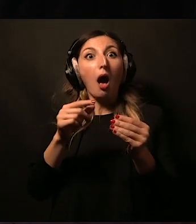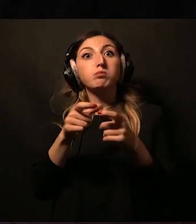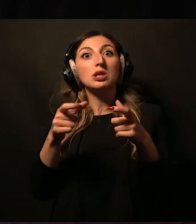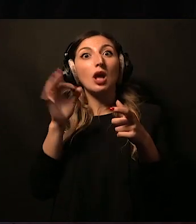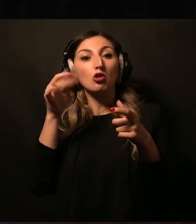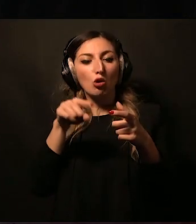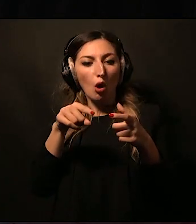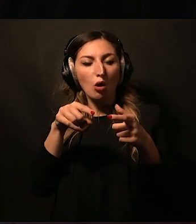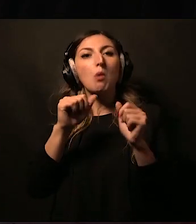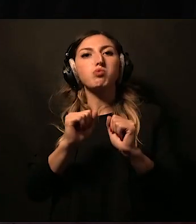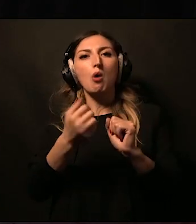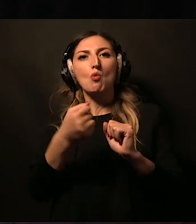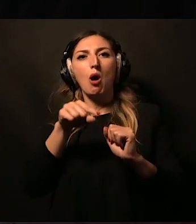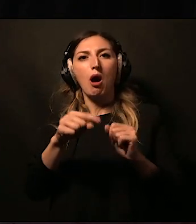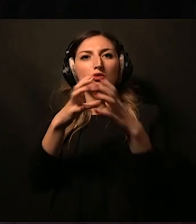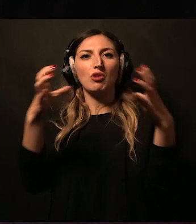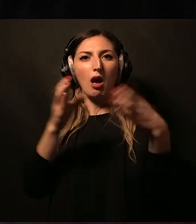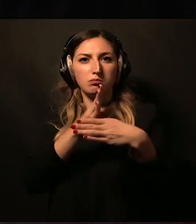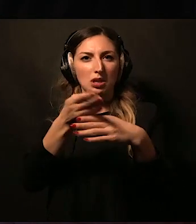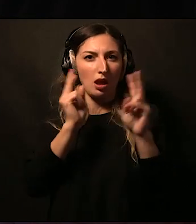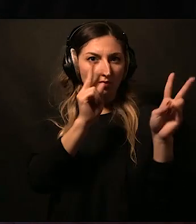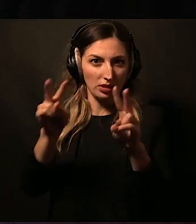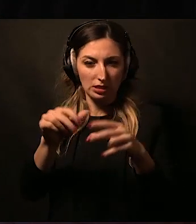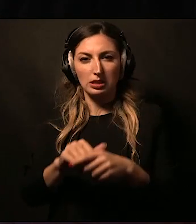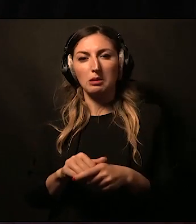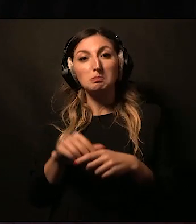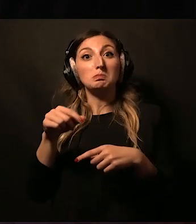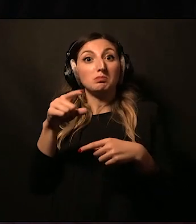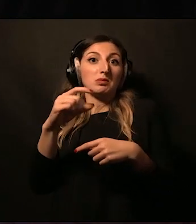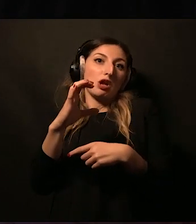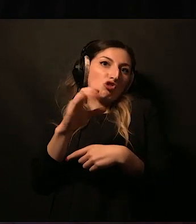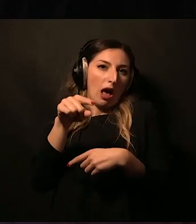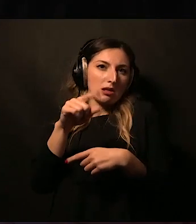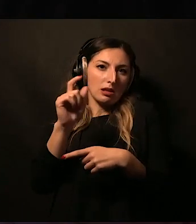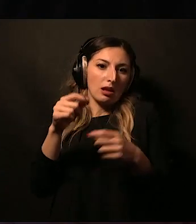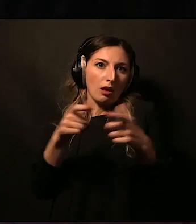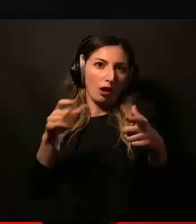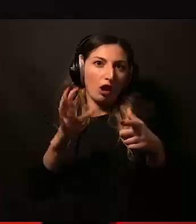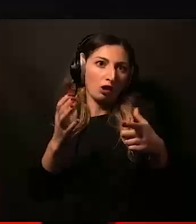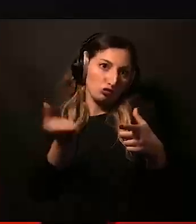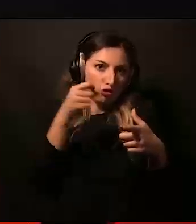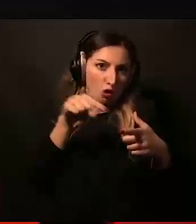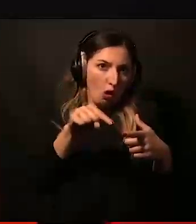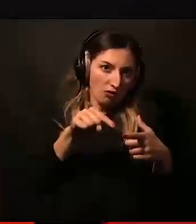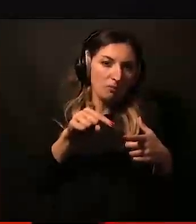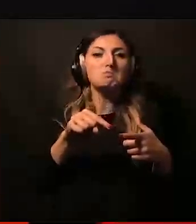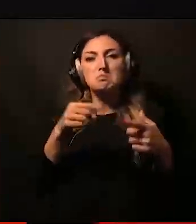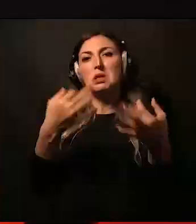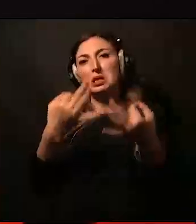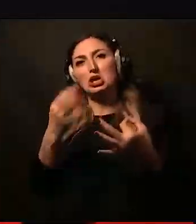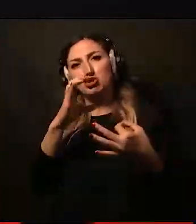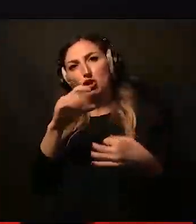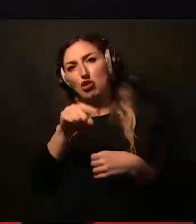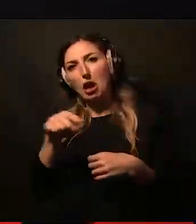questo passaggio Perché quando Charlie è accompagnato da nonno Joe che è la persona che più di tutte gli ha raccontato di Won e della fabbrica